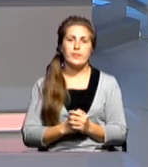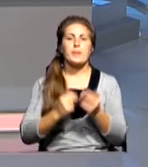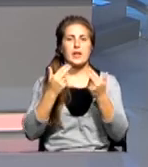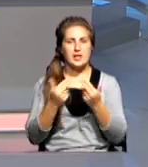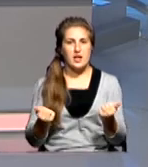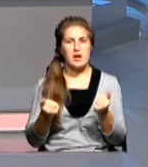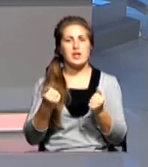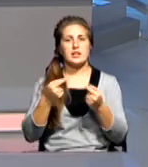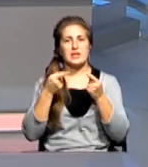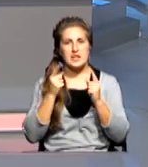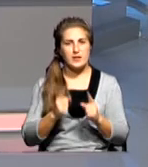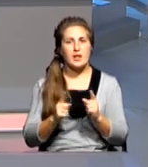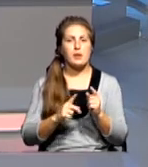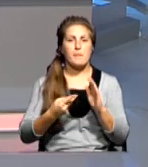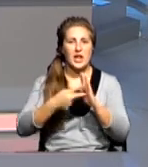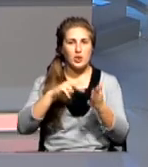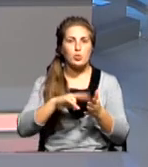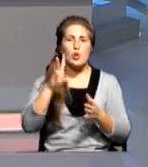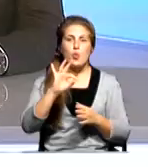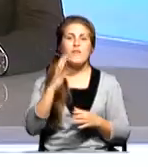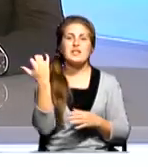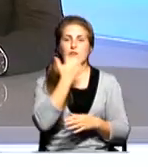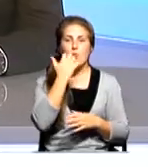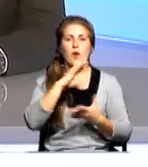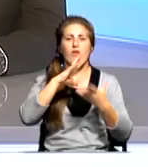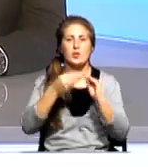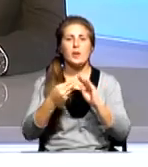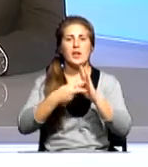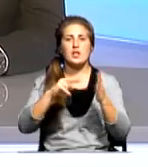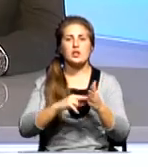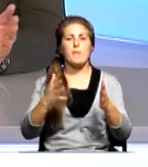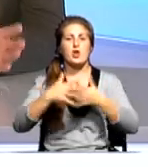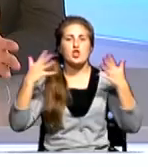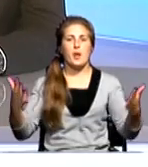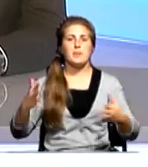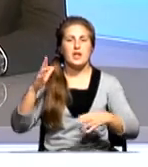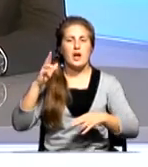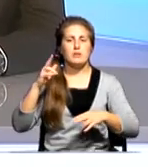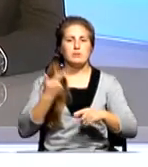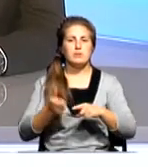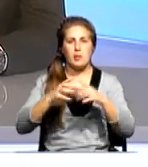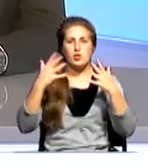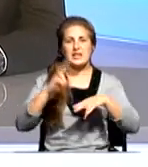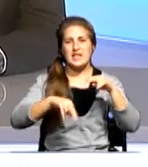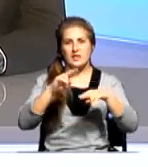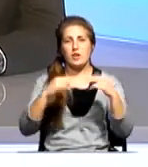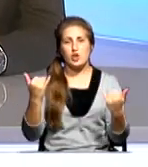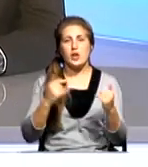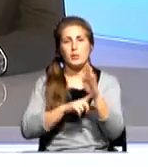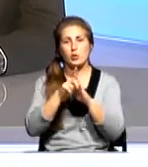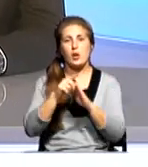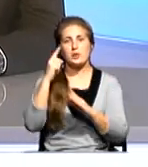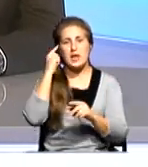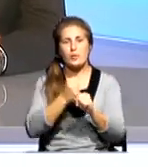действительно планируется но в симферополе вообще планируется можем масштабное строительство сейчас происходит разработка